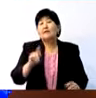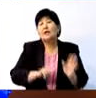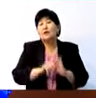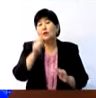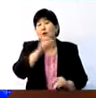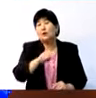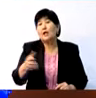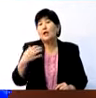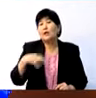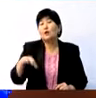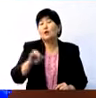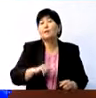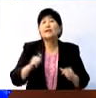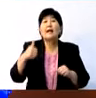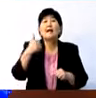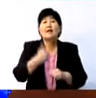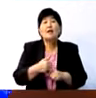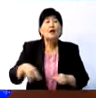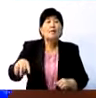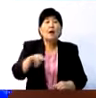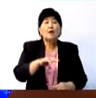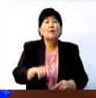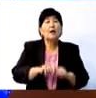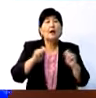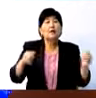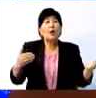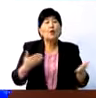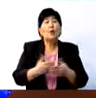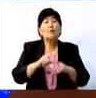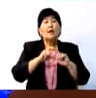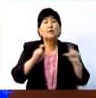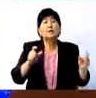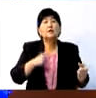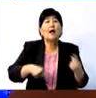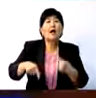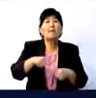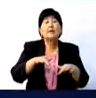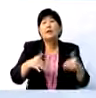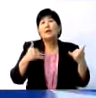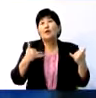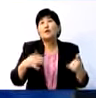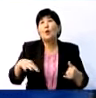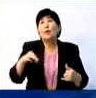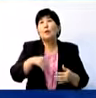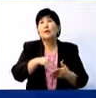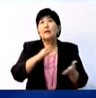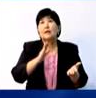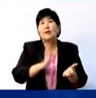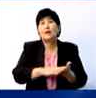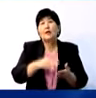года Кызылординская область лидирует по республике по открытию новых субъектов предпринимательства. На сегодня в области